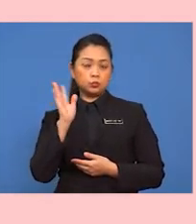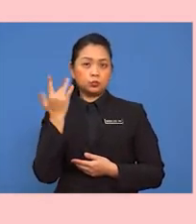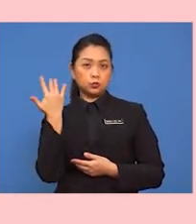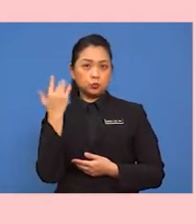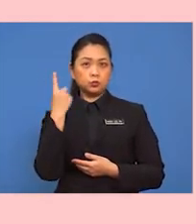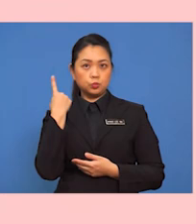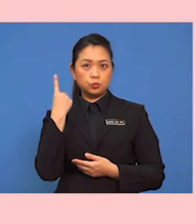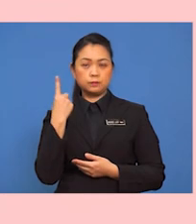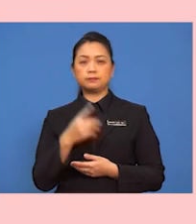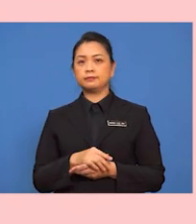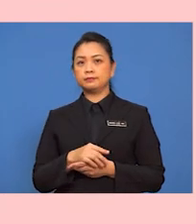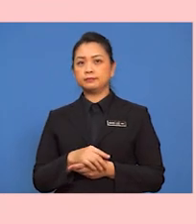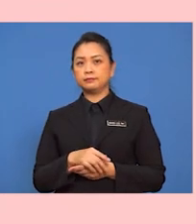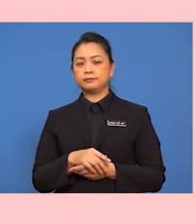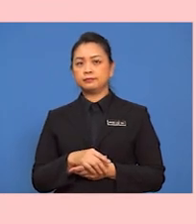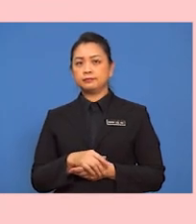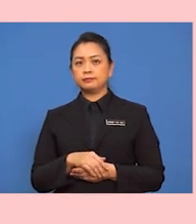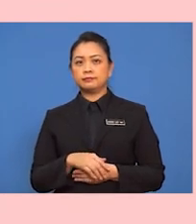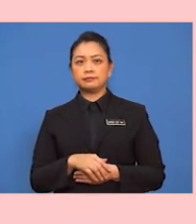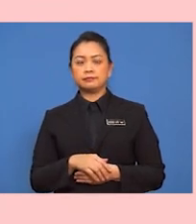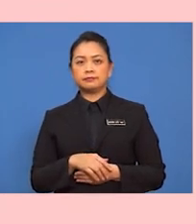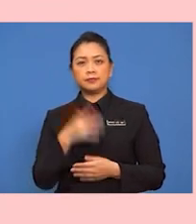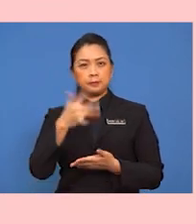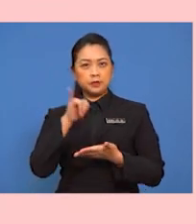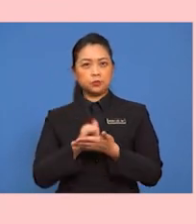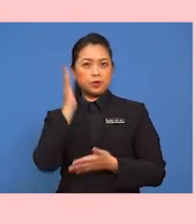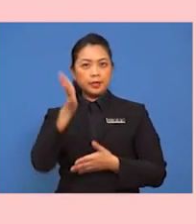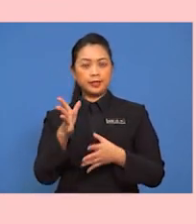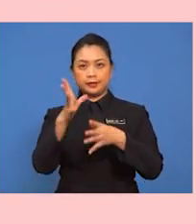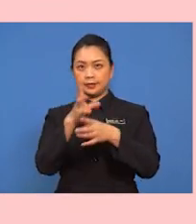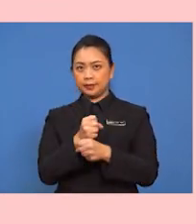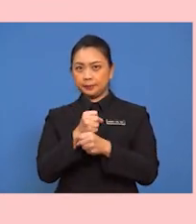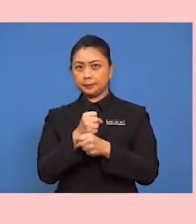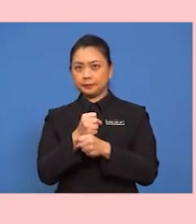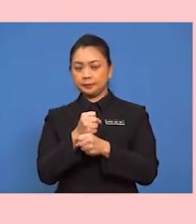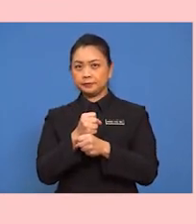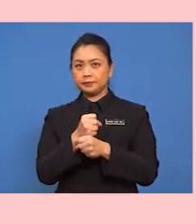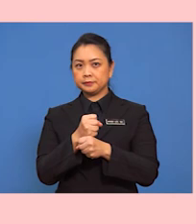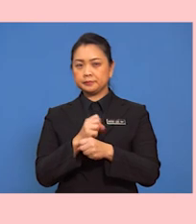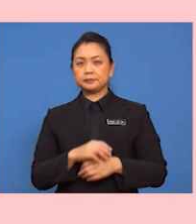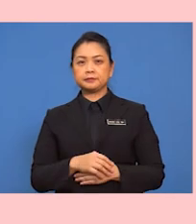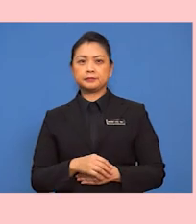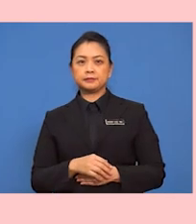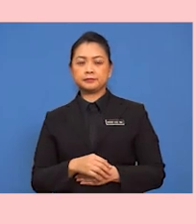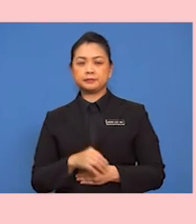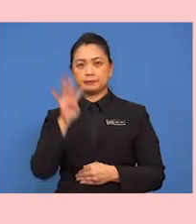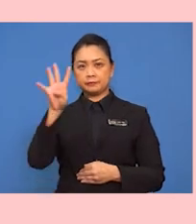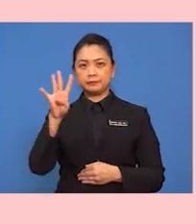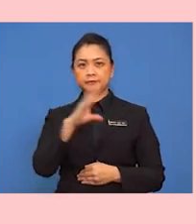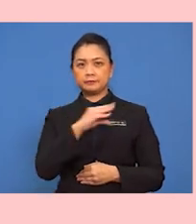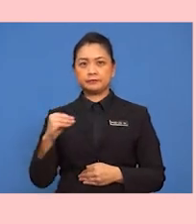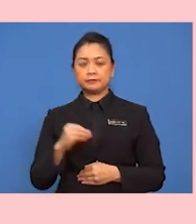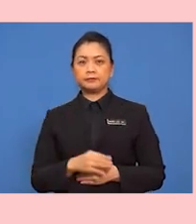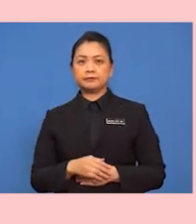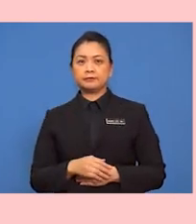tadi Iaitu 1 per 2 Darab 8 Menghasilkan 4